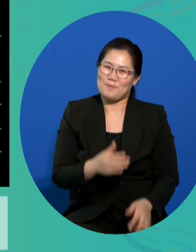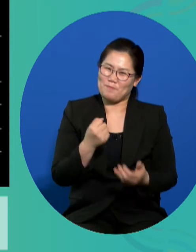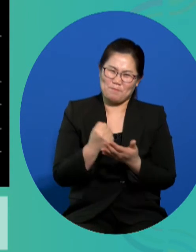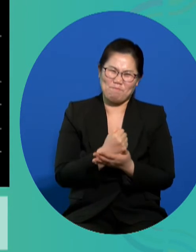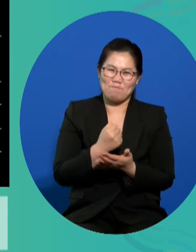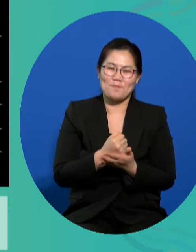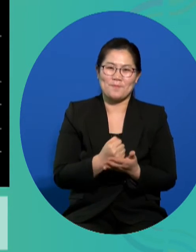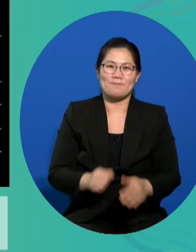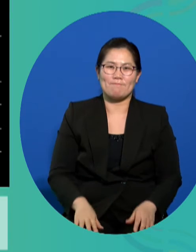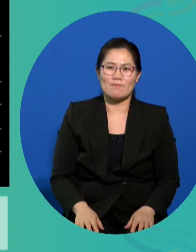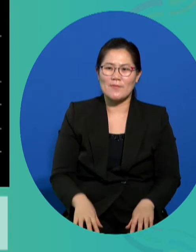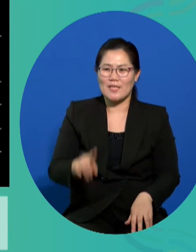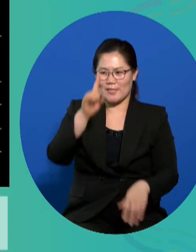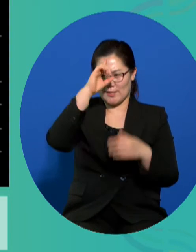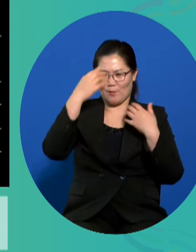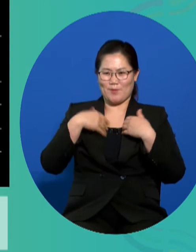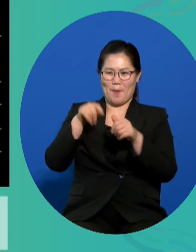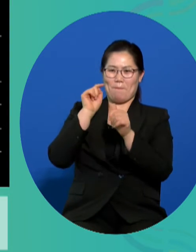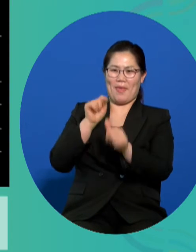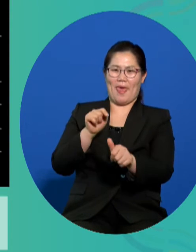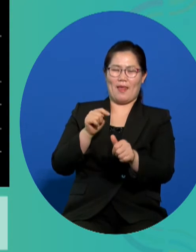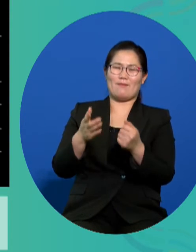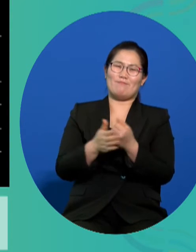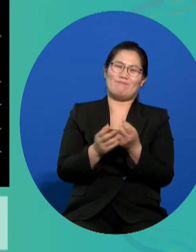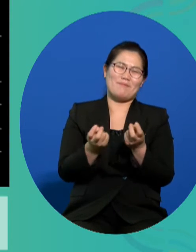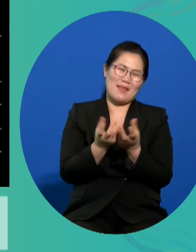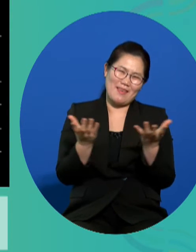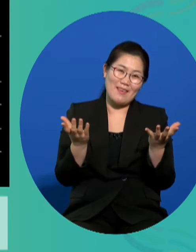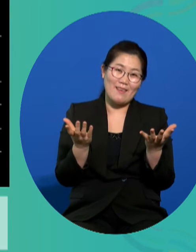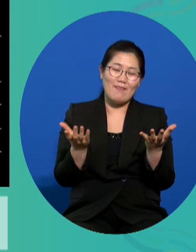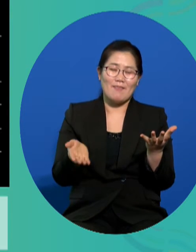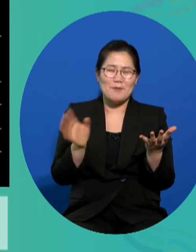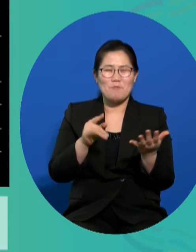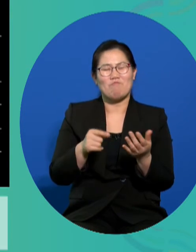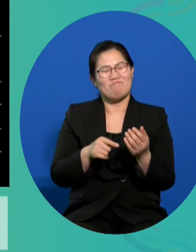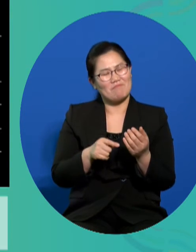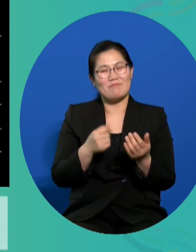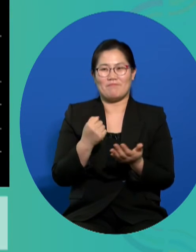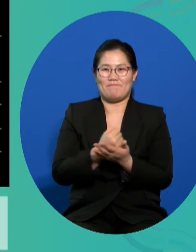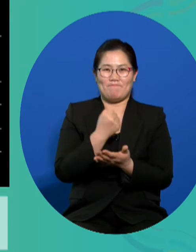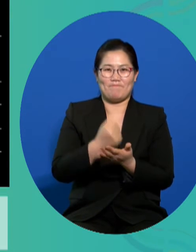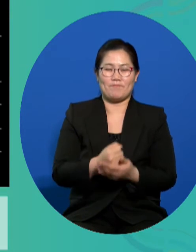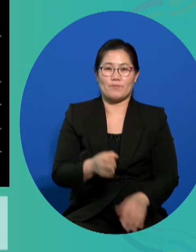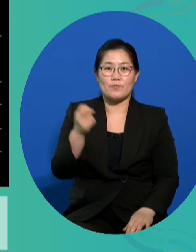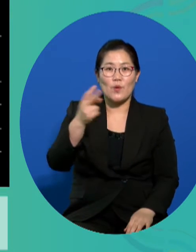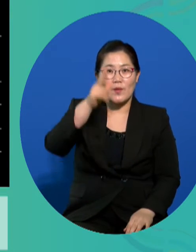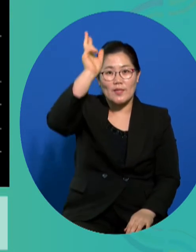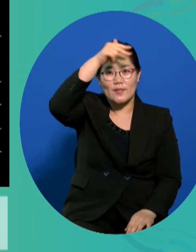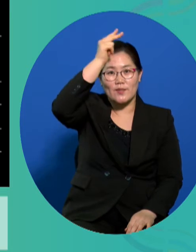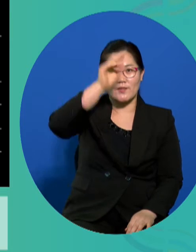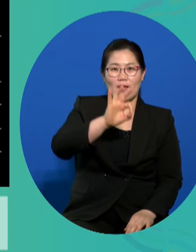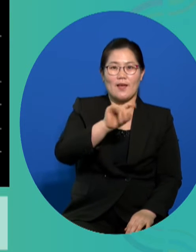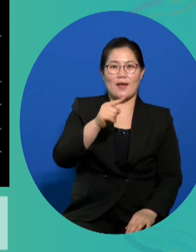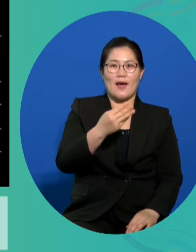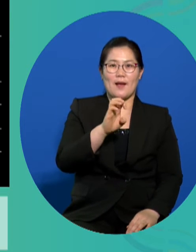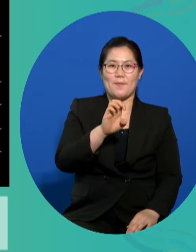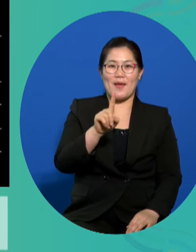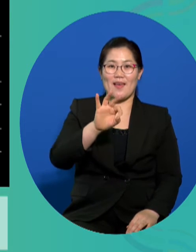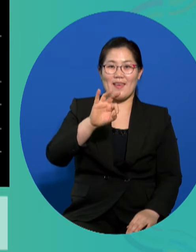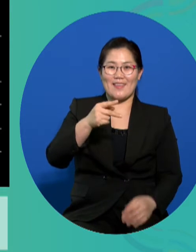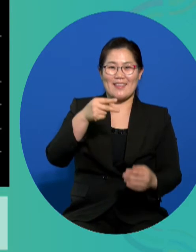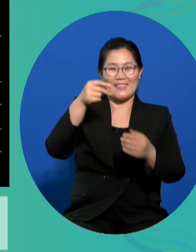출범도 하고 나름 이제 의미가 있다고 생각을 하고요. 또 하나는 이제 잘 아시겠지만 정선 알파인 경기장, 사실